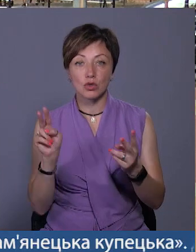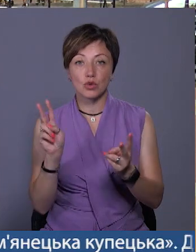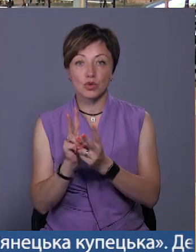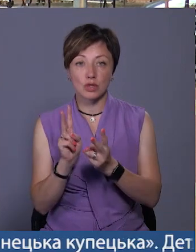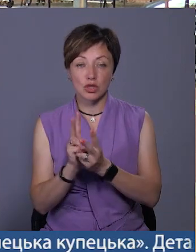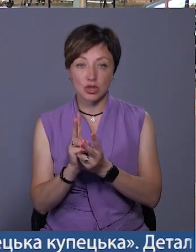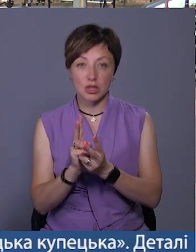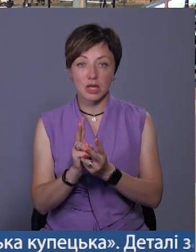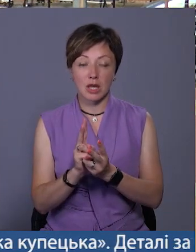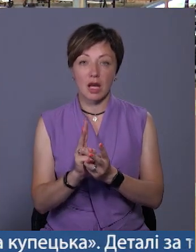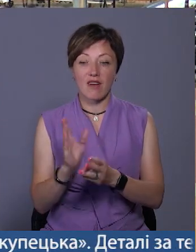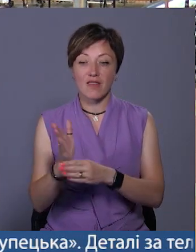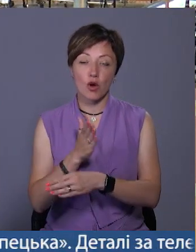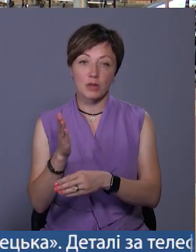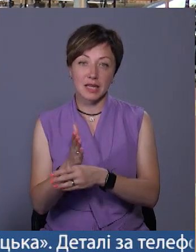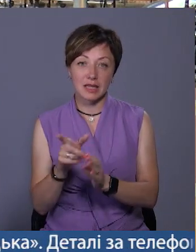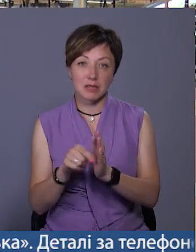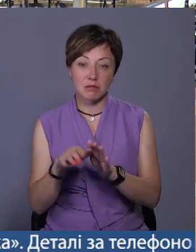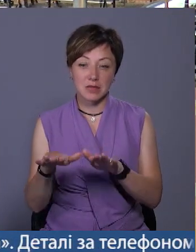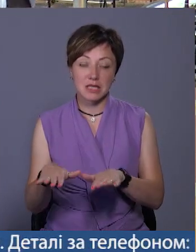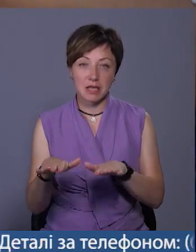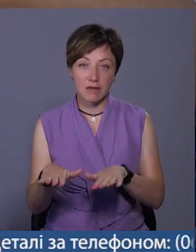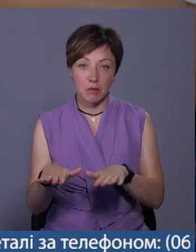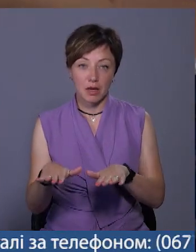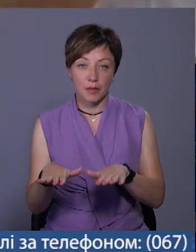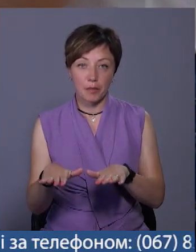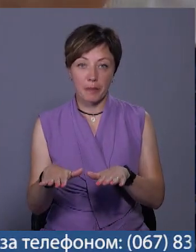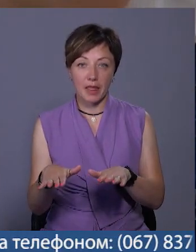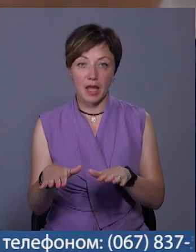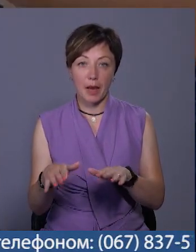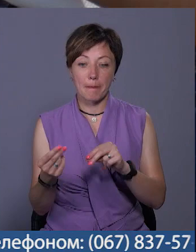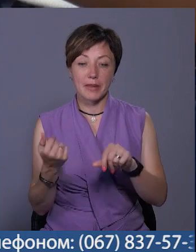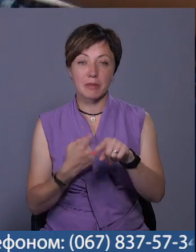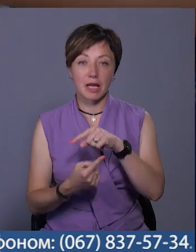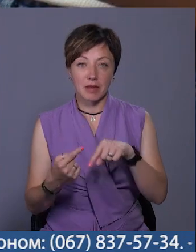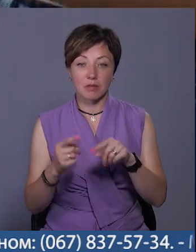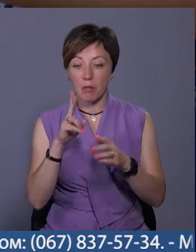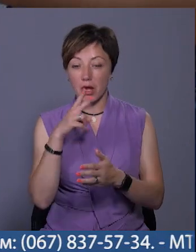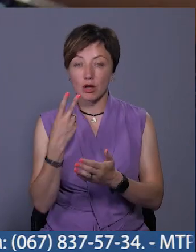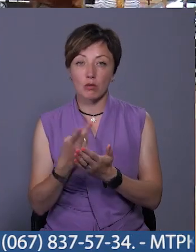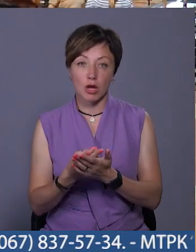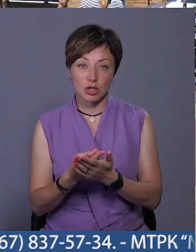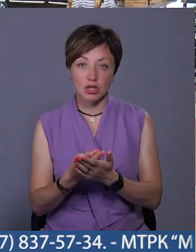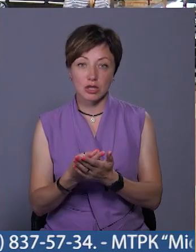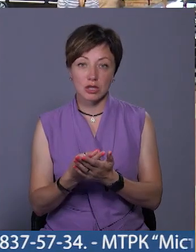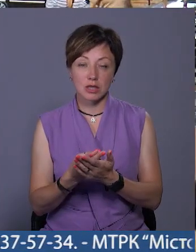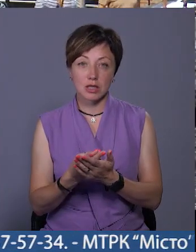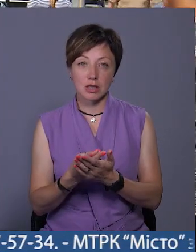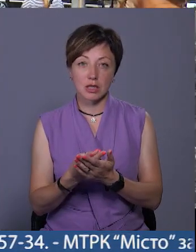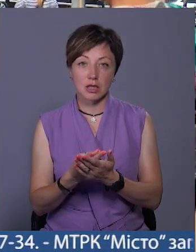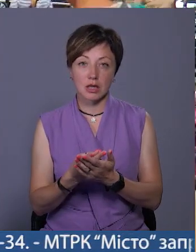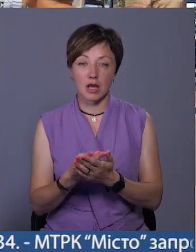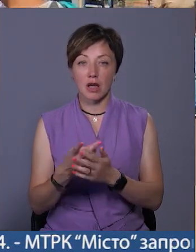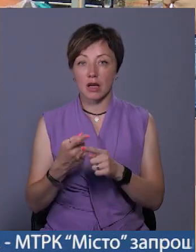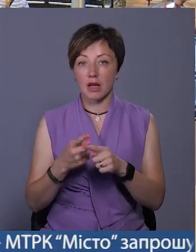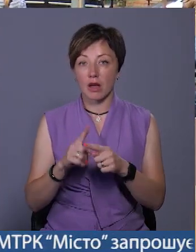зустрічі крафтових виробників з місцевими підприємцями. Буде передбачена віддія «Бізнес Полтава»,